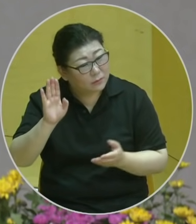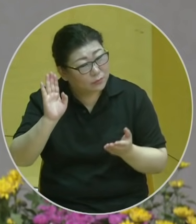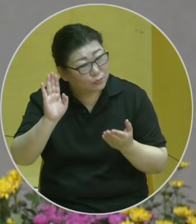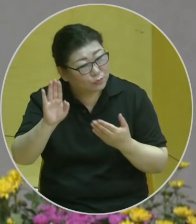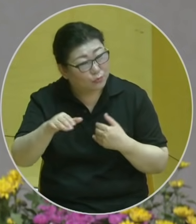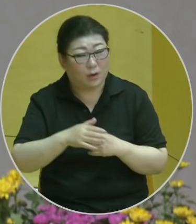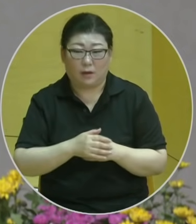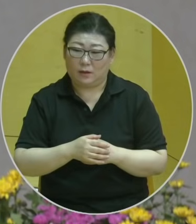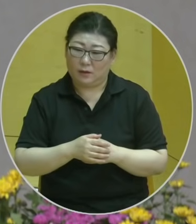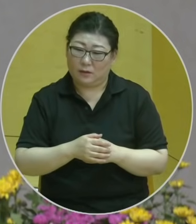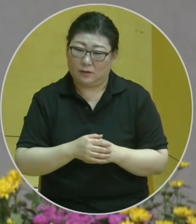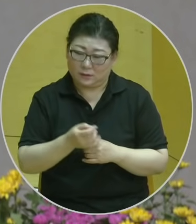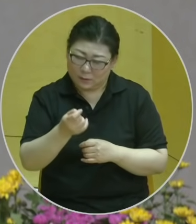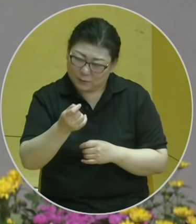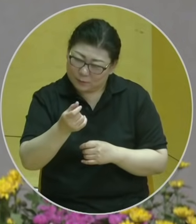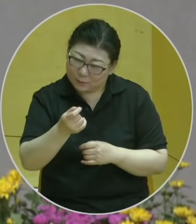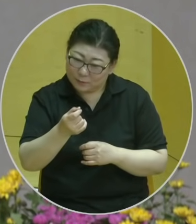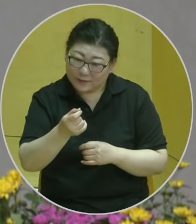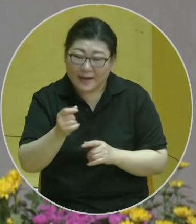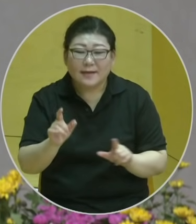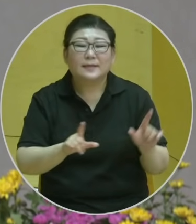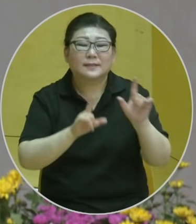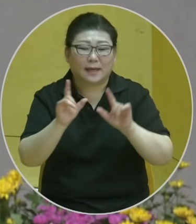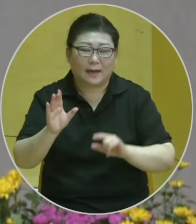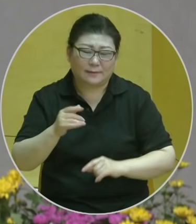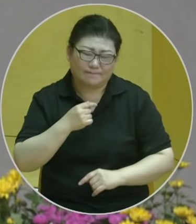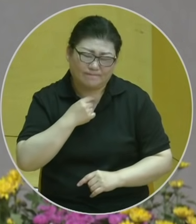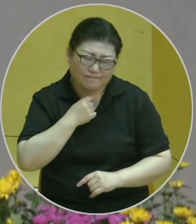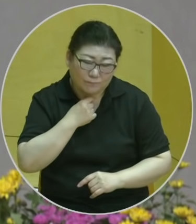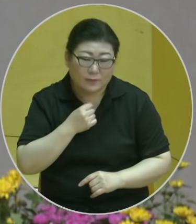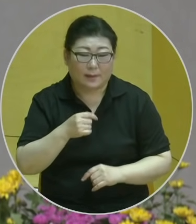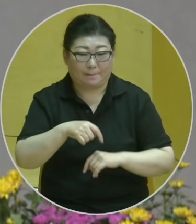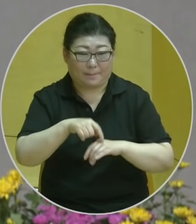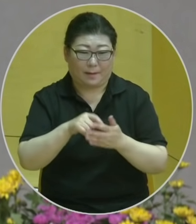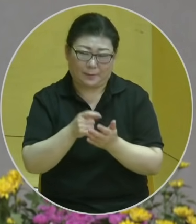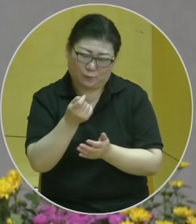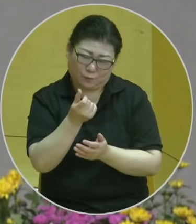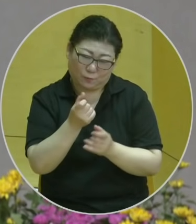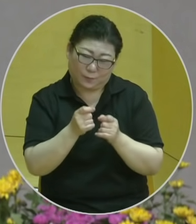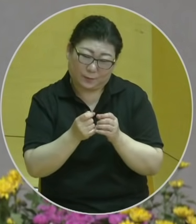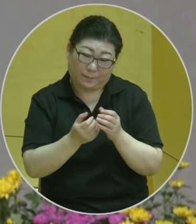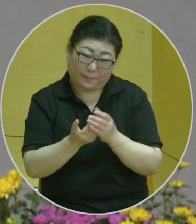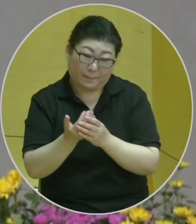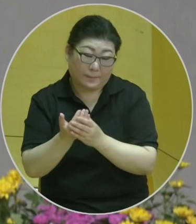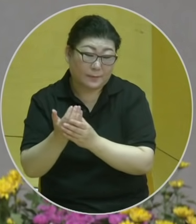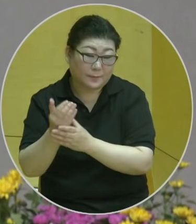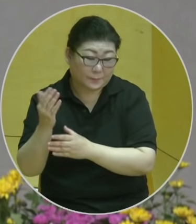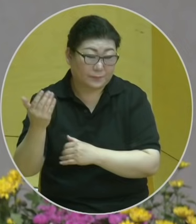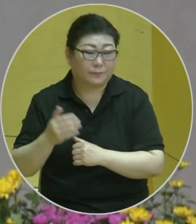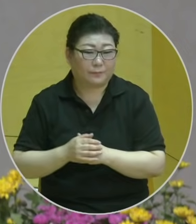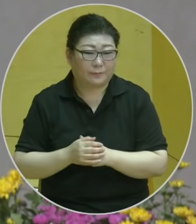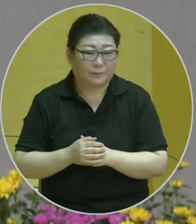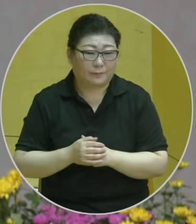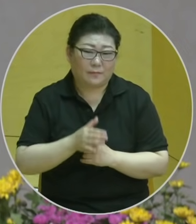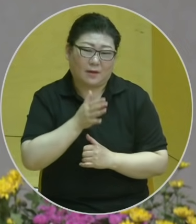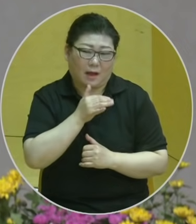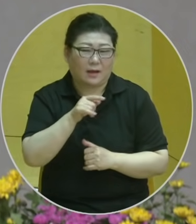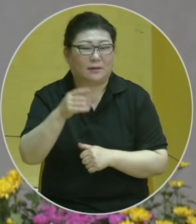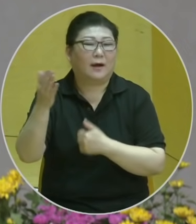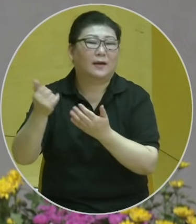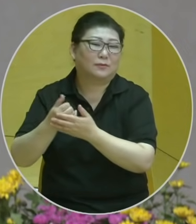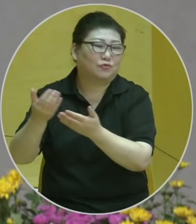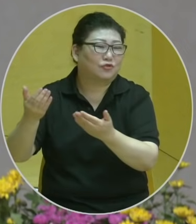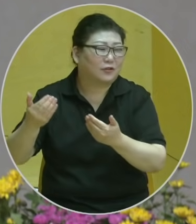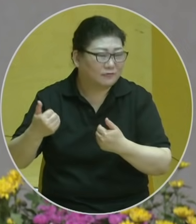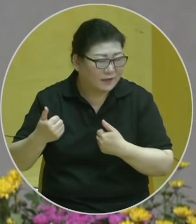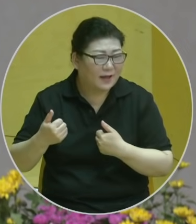살아야 되겠다는 마음을 조금씩 갖게 되었습니다. 그걸 하나님이 주셨다고 어머니는 그렇게 표현했습니다. 그러면서 제게